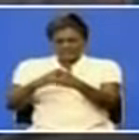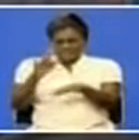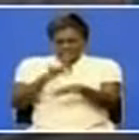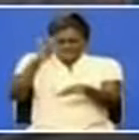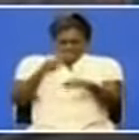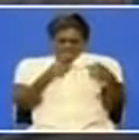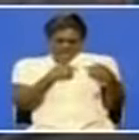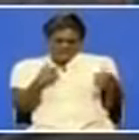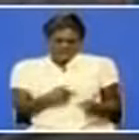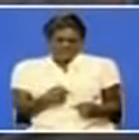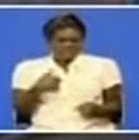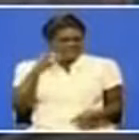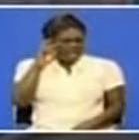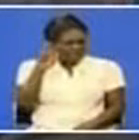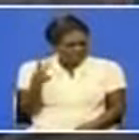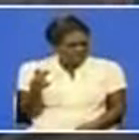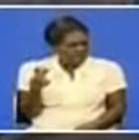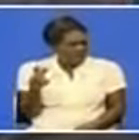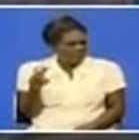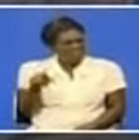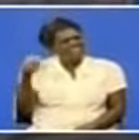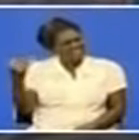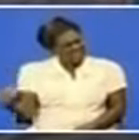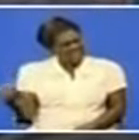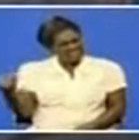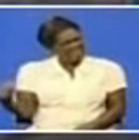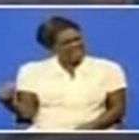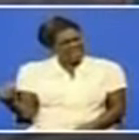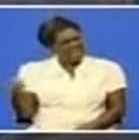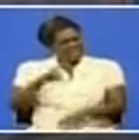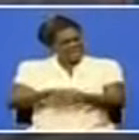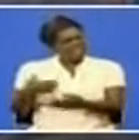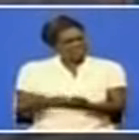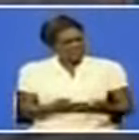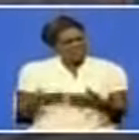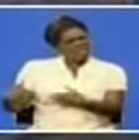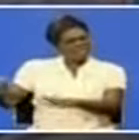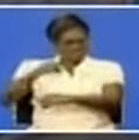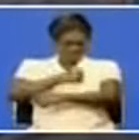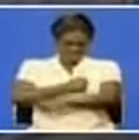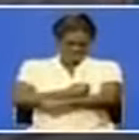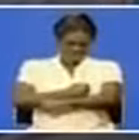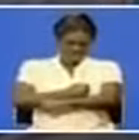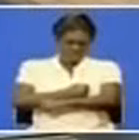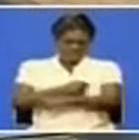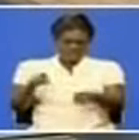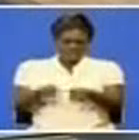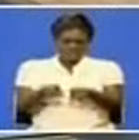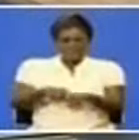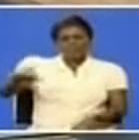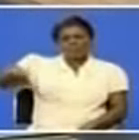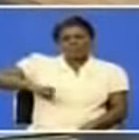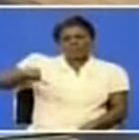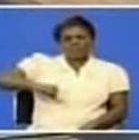ilinishika roho sana, na nikaona she's too young kupata mtoto na ameacha shule na kuwa engaged pia kwa